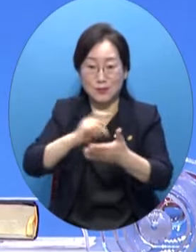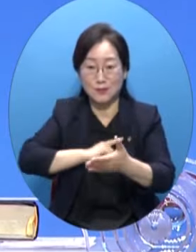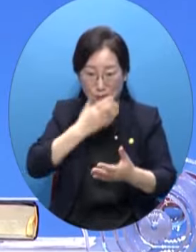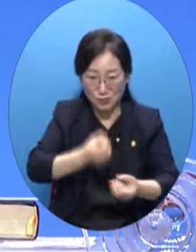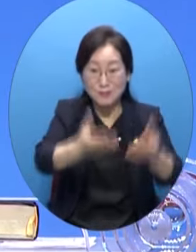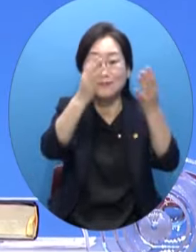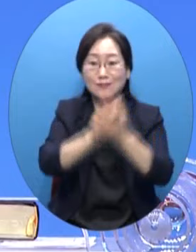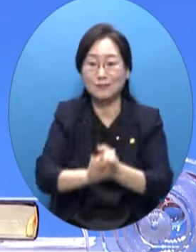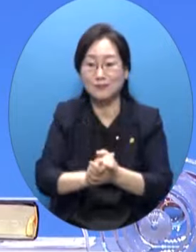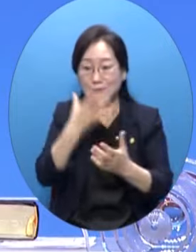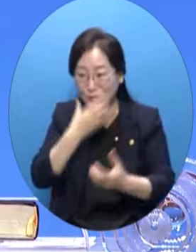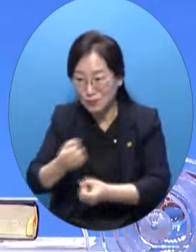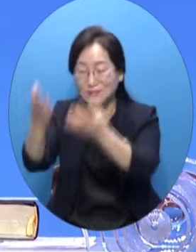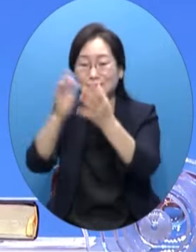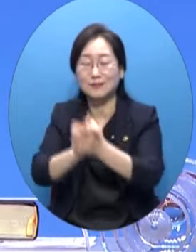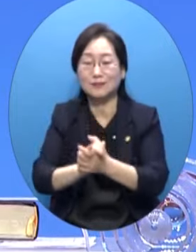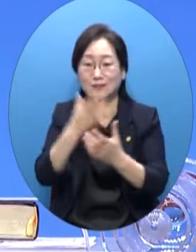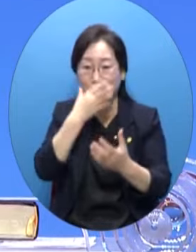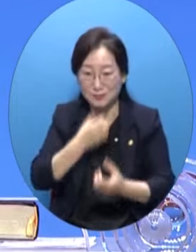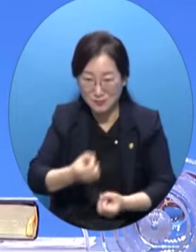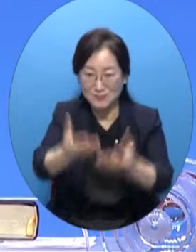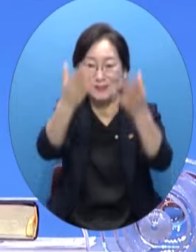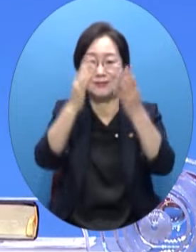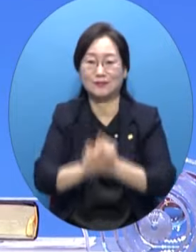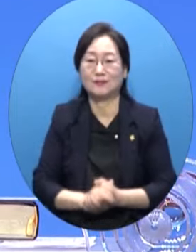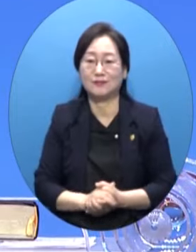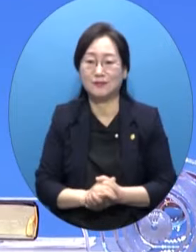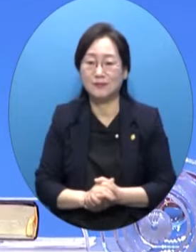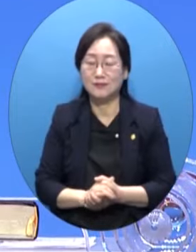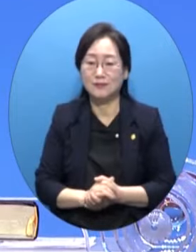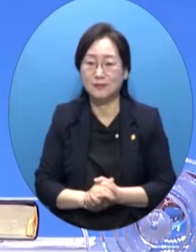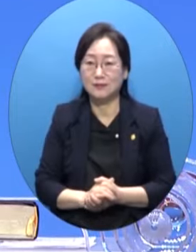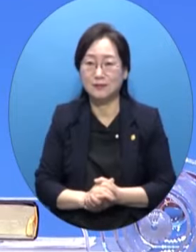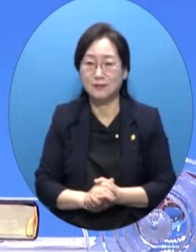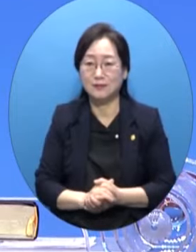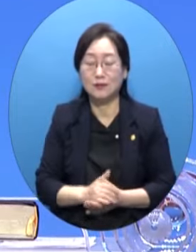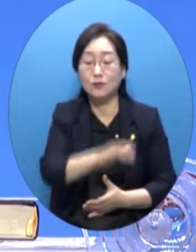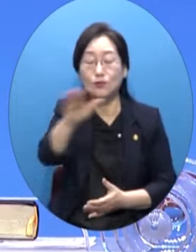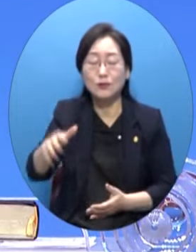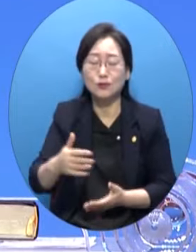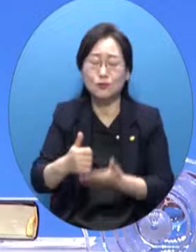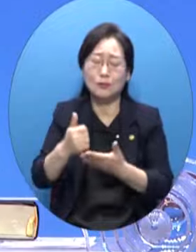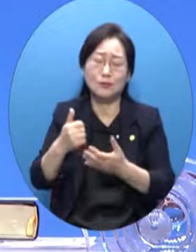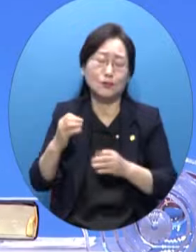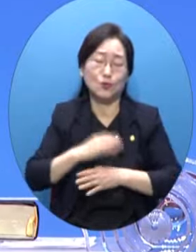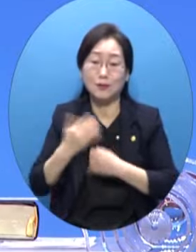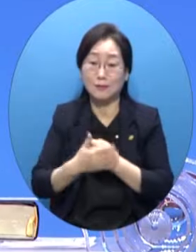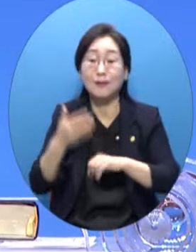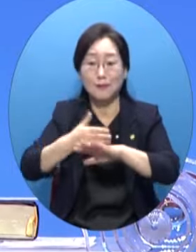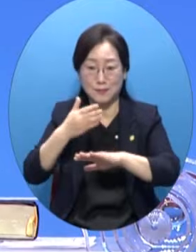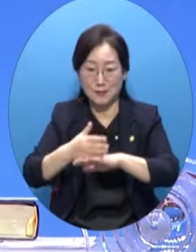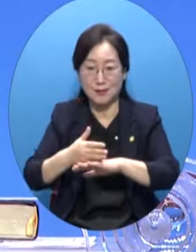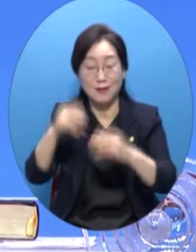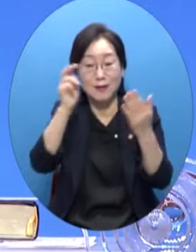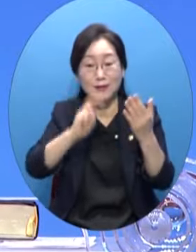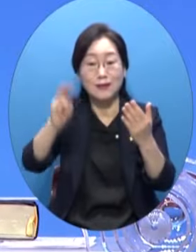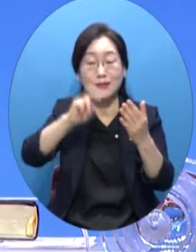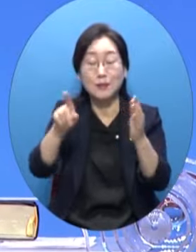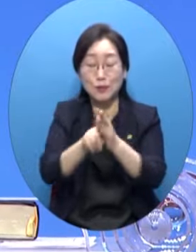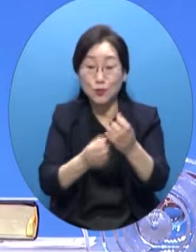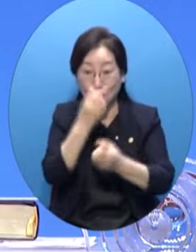이름으로 축원합니다. 축원합니다. 축원합니다. 우리가 주님의 이 놀라운 은혜 감사하면서 찬양으로 우리의